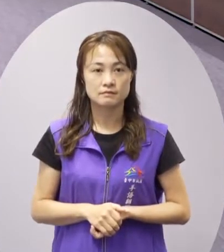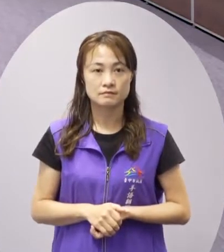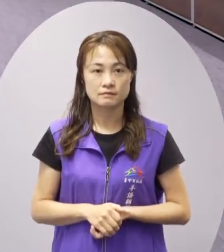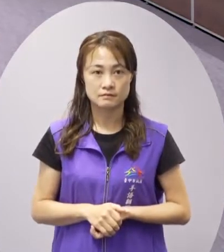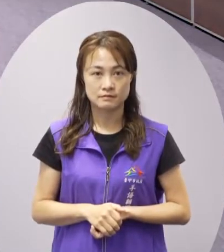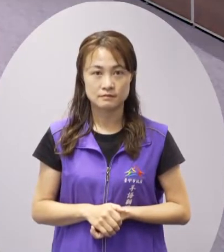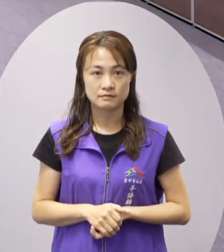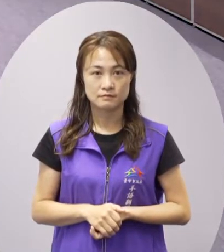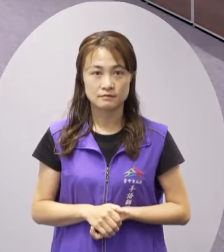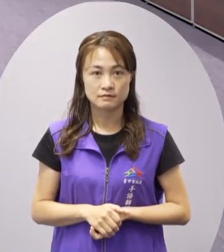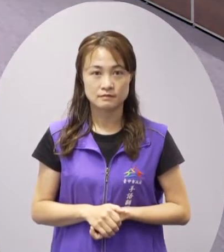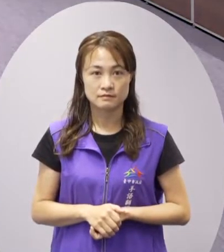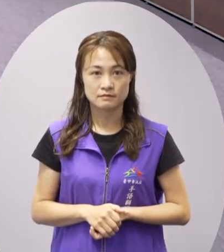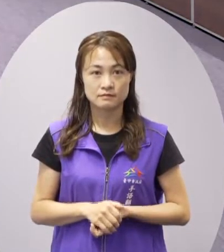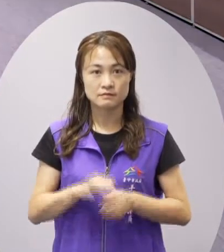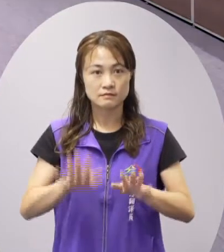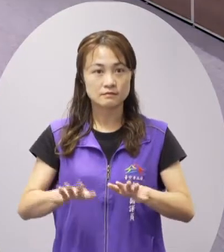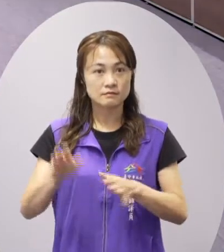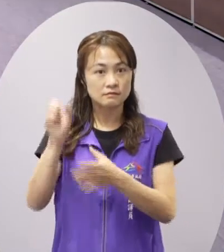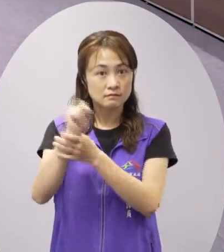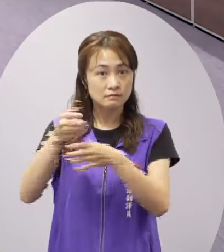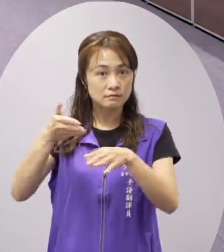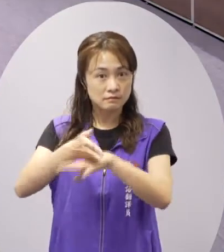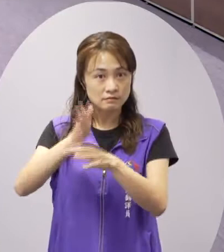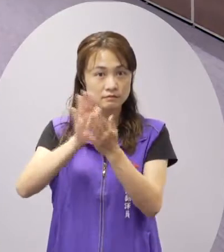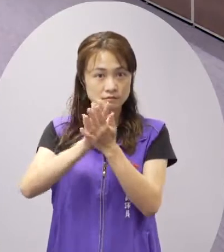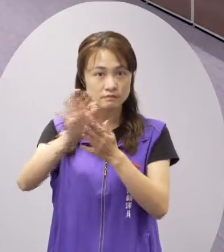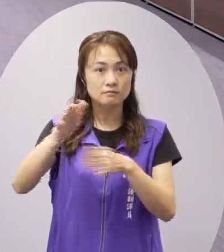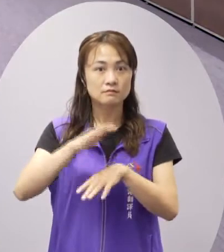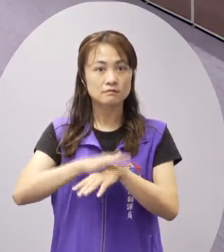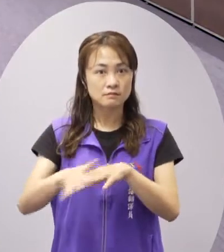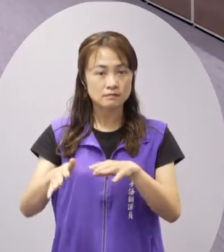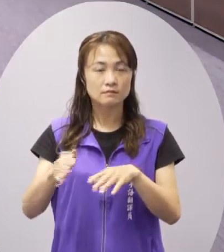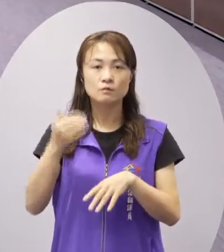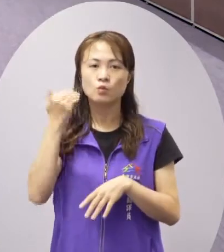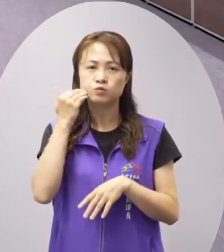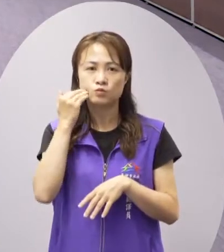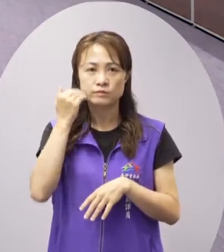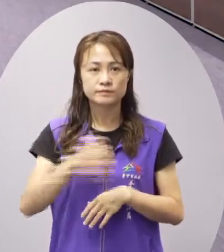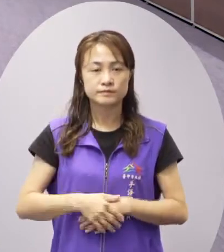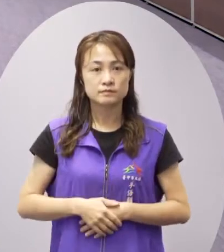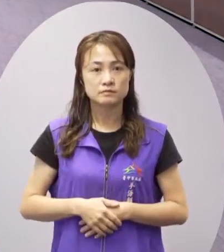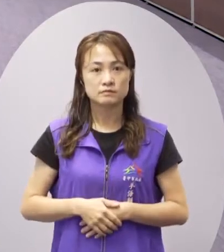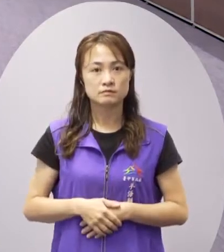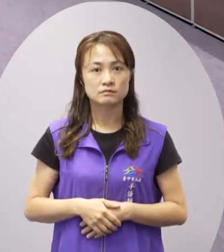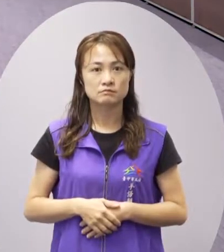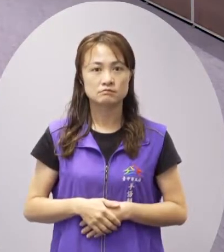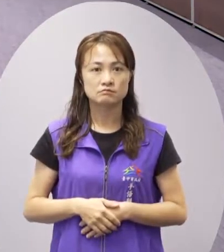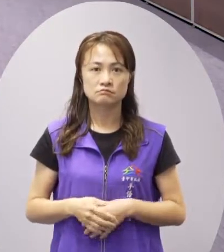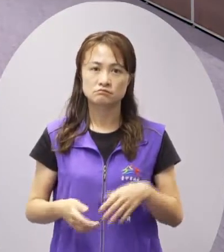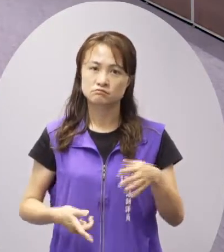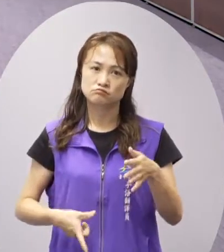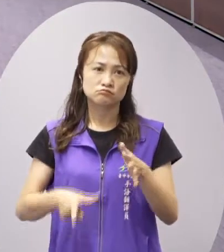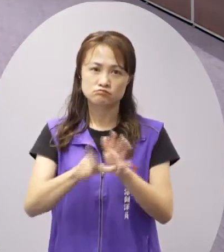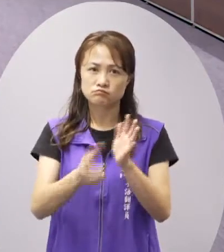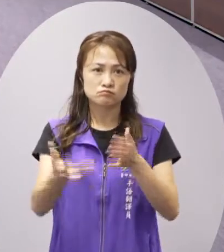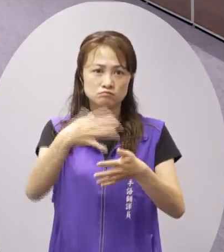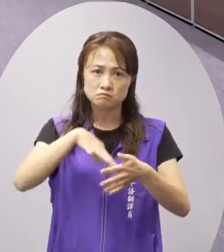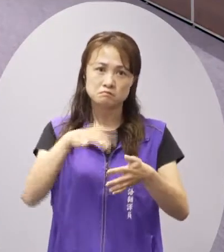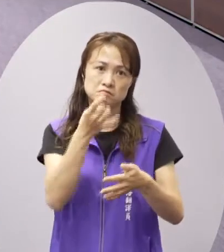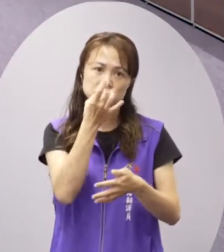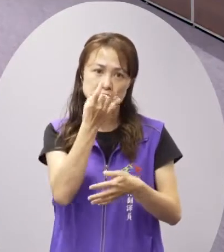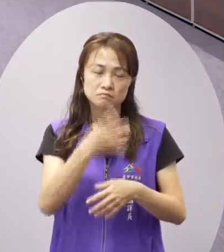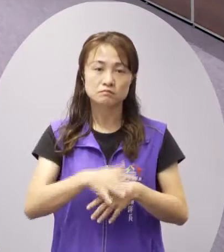我们现在通过以后，我们就会厘清家。如说没有办法的话，那个就是要配